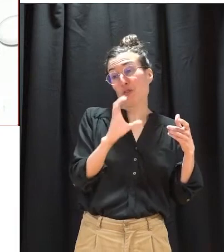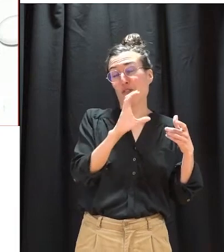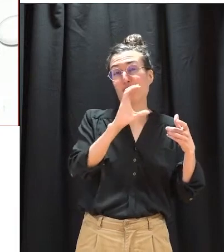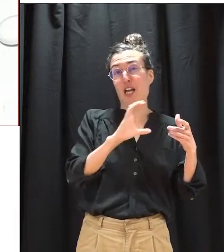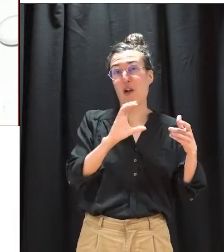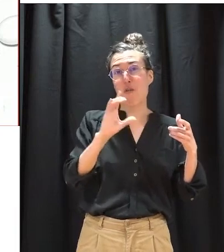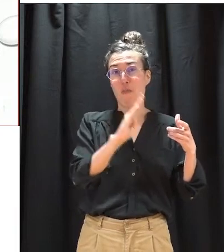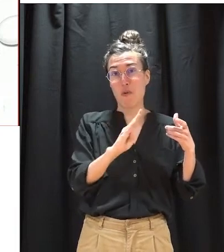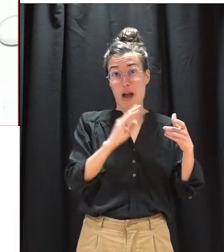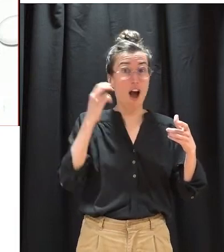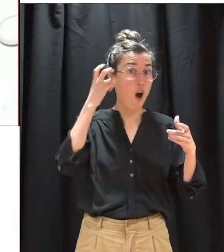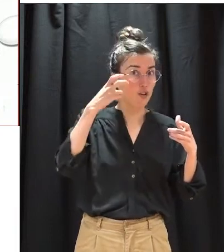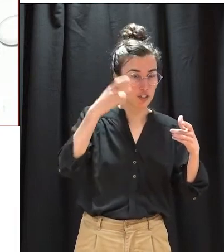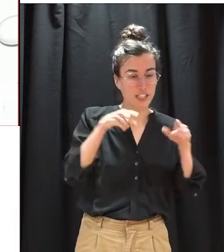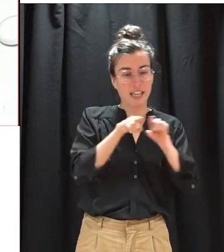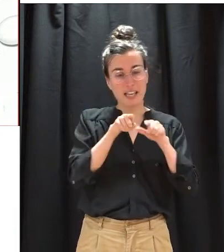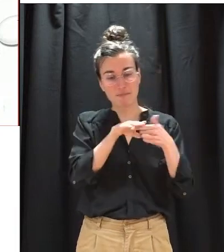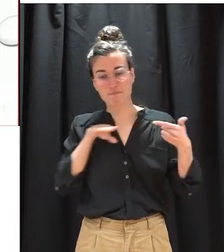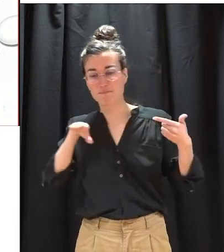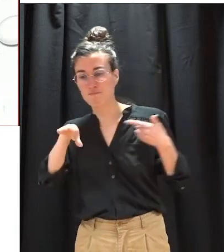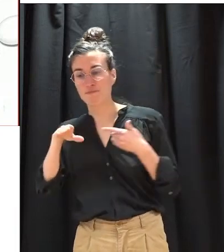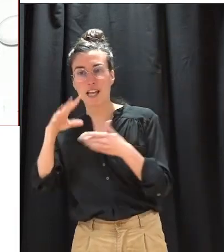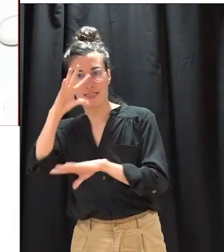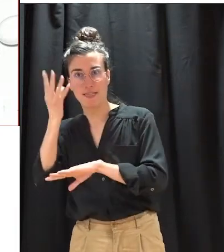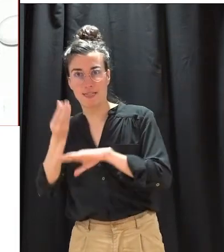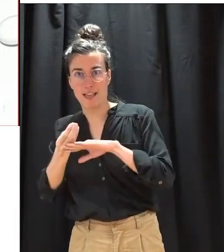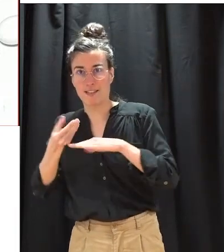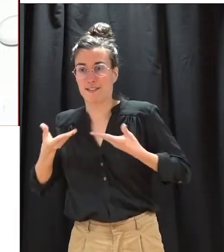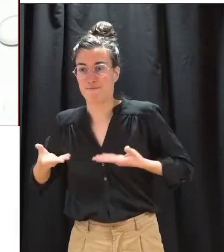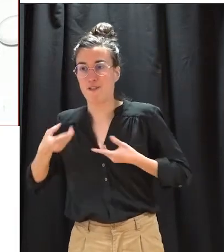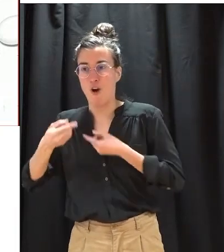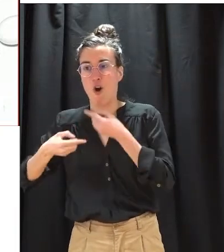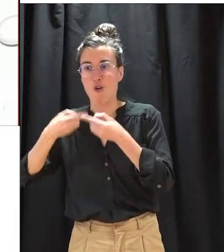et du développement. C'est une thèse que j'ai effectuée,